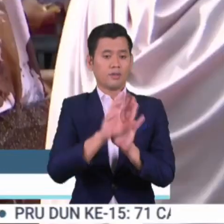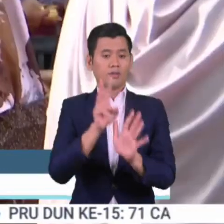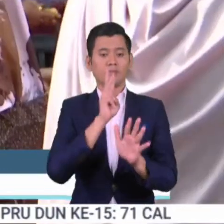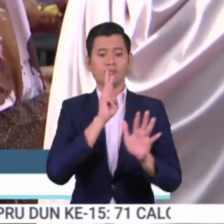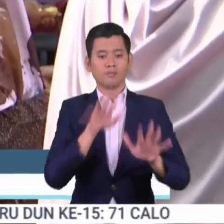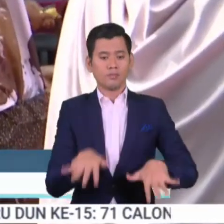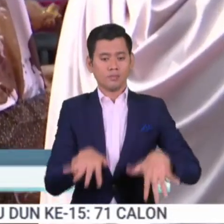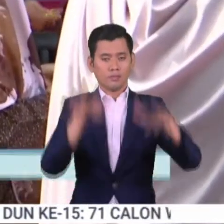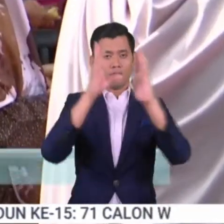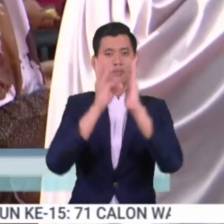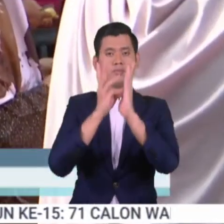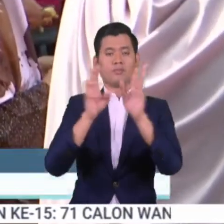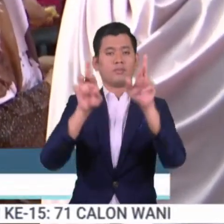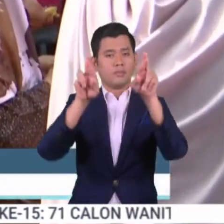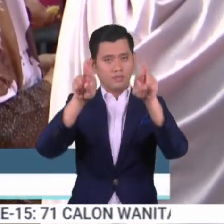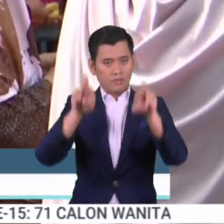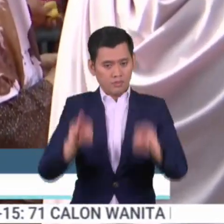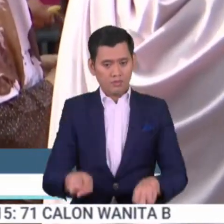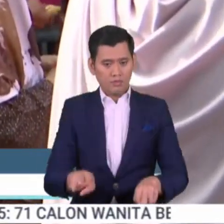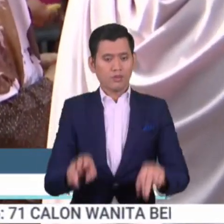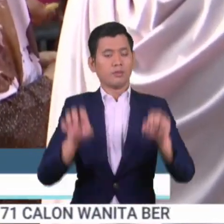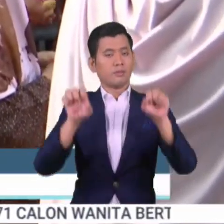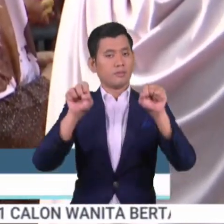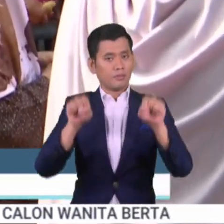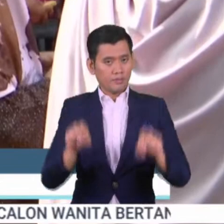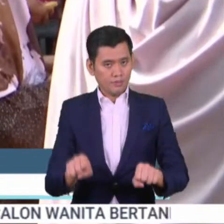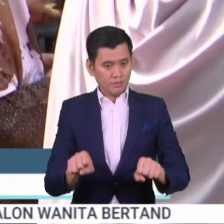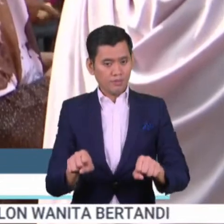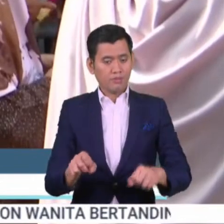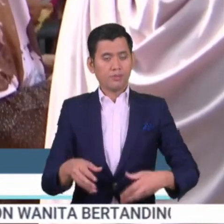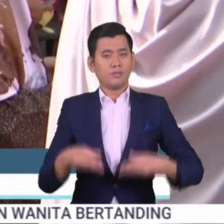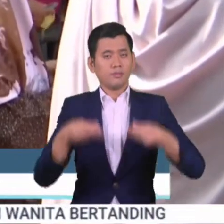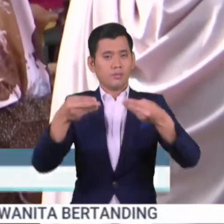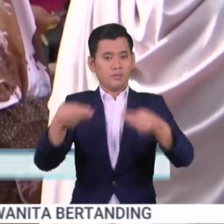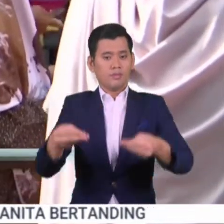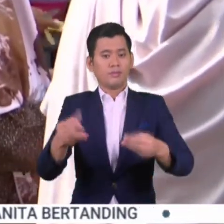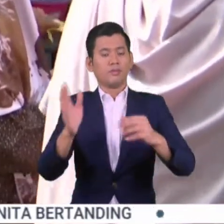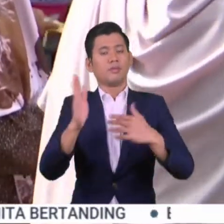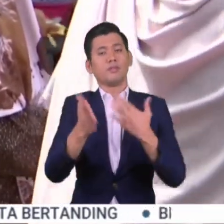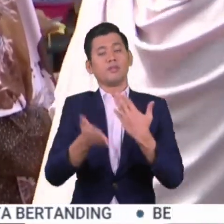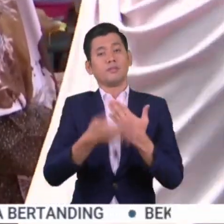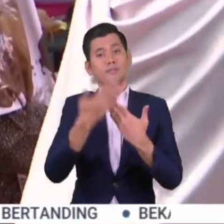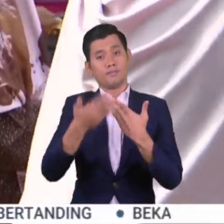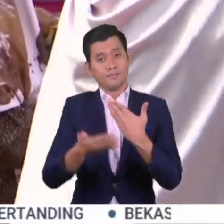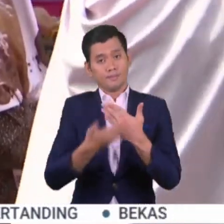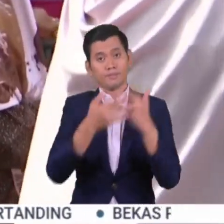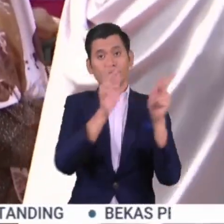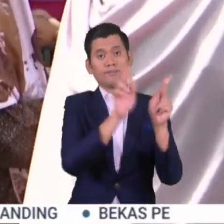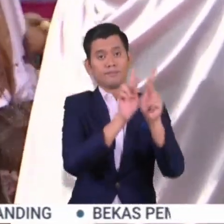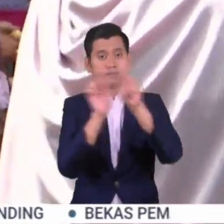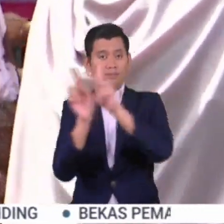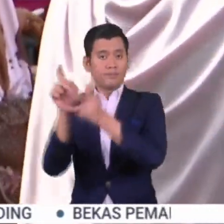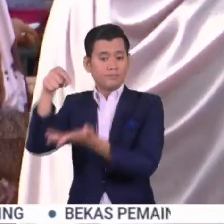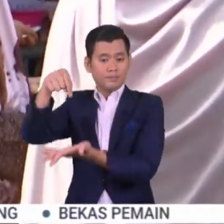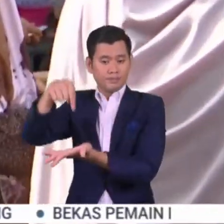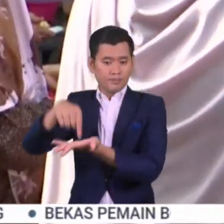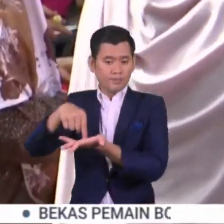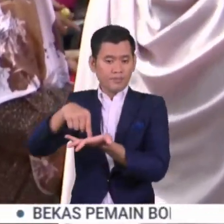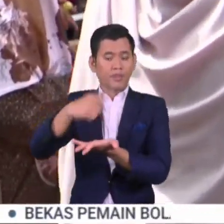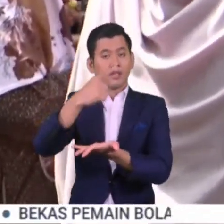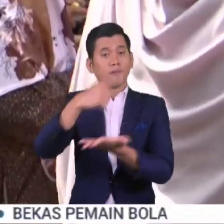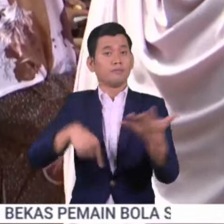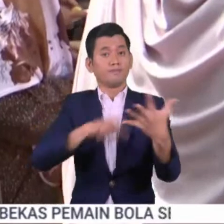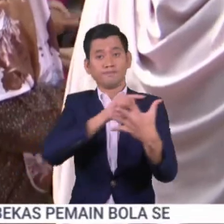banjir. Wakil rakyat yang boleh bagi kami kesenangan di kampung ni. Apa